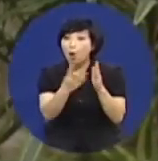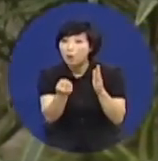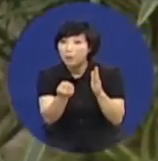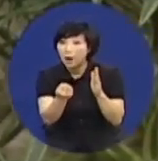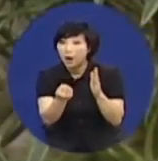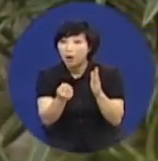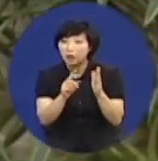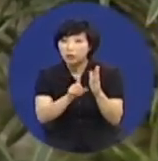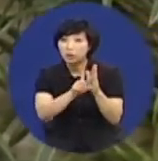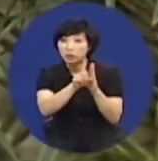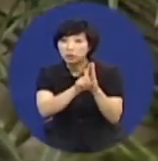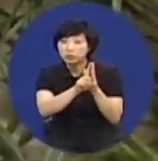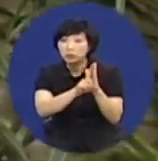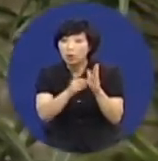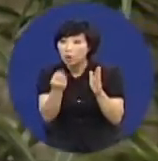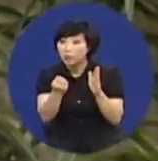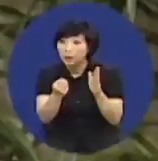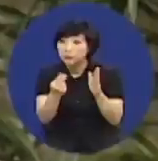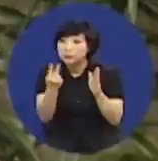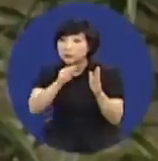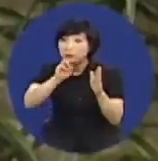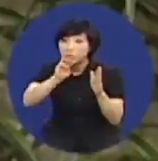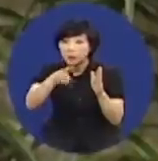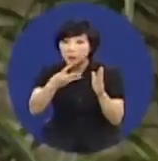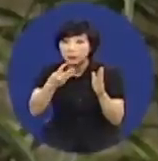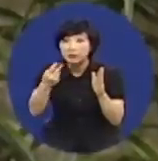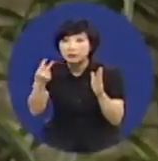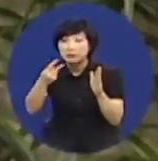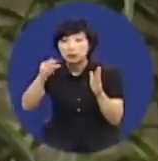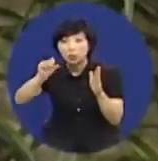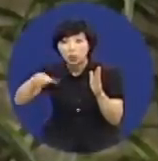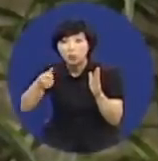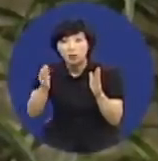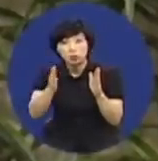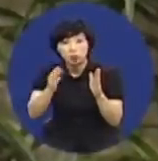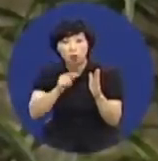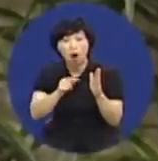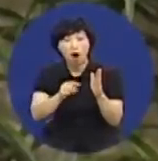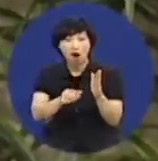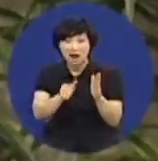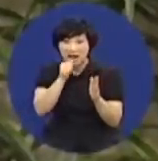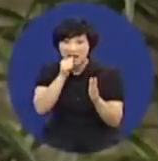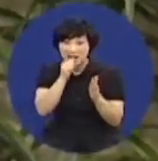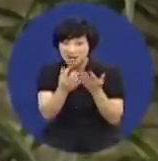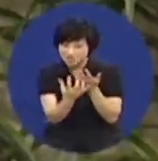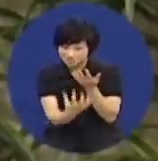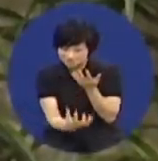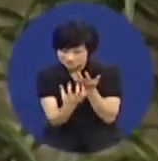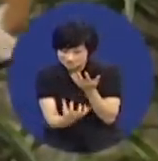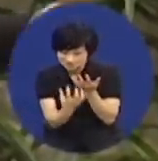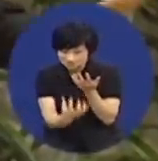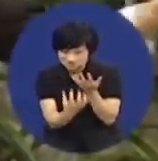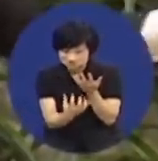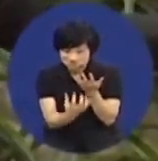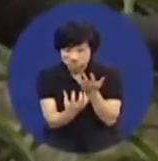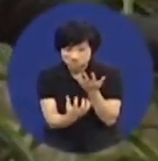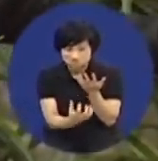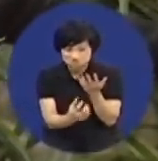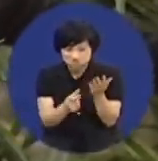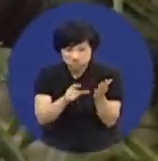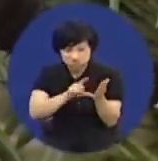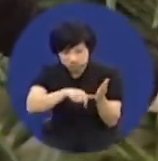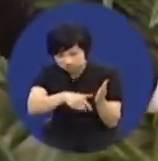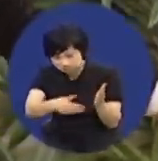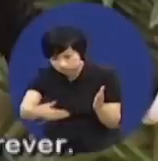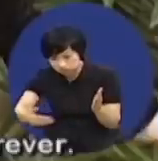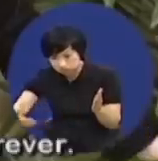あれでも温度は2300度から2500度になります。鉄が溶けてしまい、水の